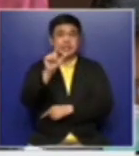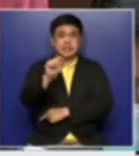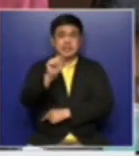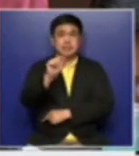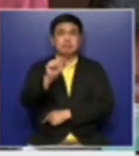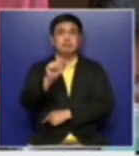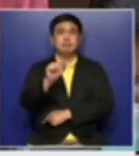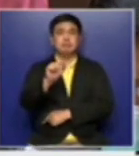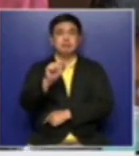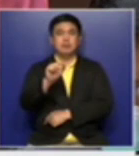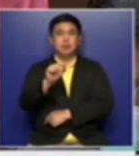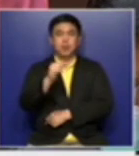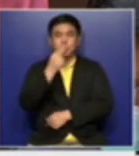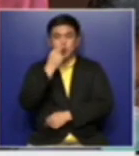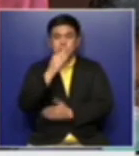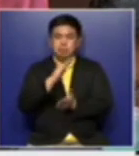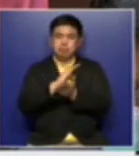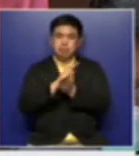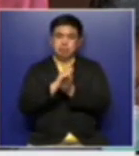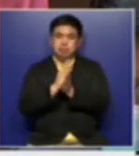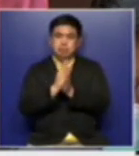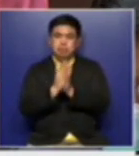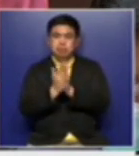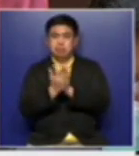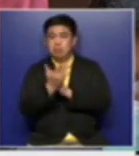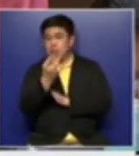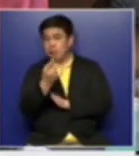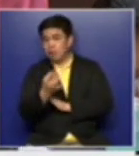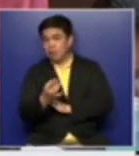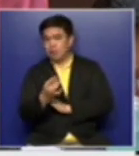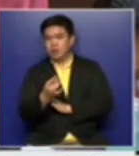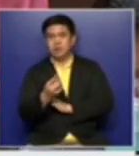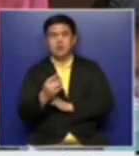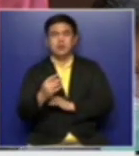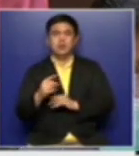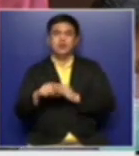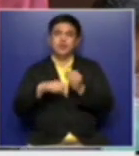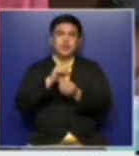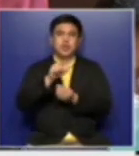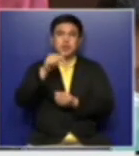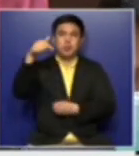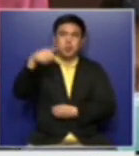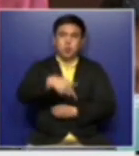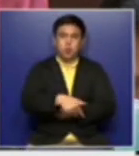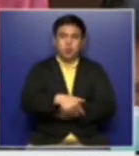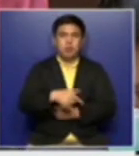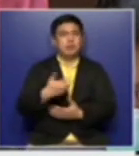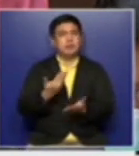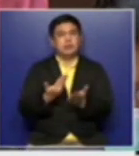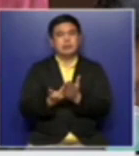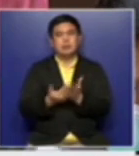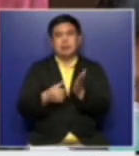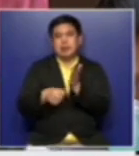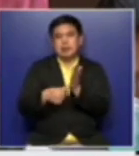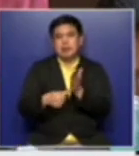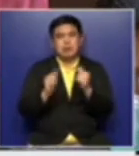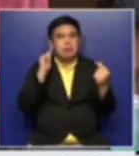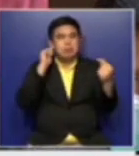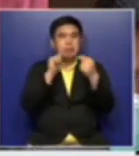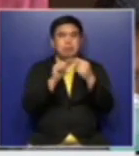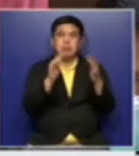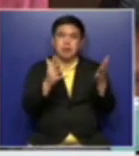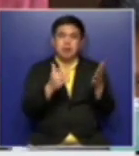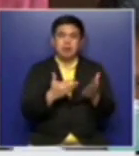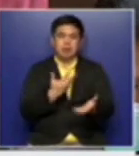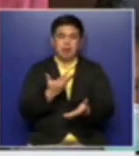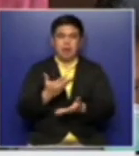มีอะไรเปลี่ยนแปลงไปในทางที่ดีขึ้นเศรษฐกิจตกต่ำการจัดเก็บภาษีไม่เป็นไปตามเป้าหมายการจัดสรรงบประมาณข